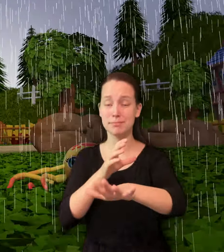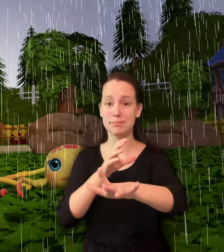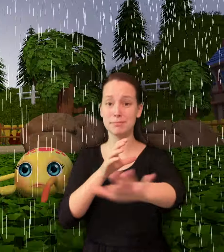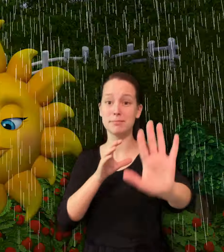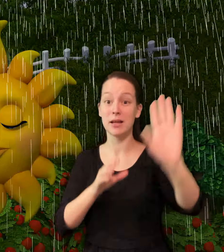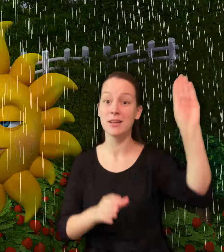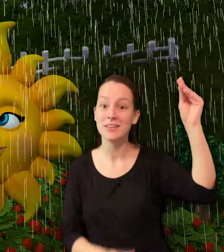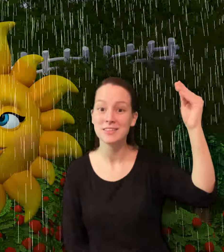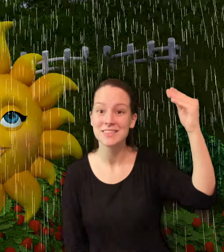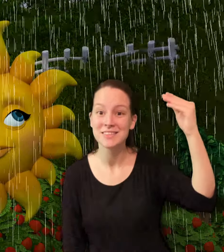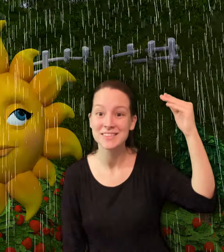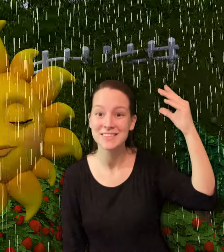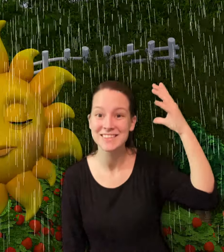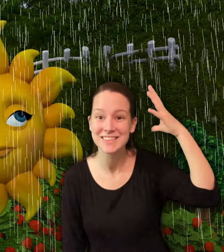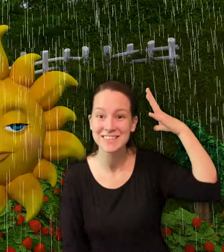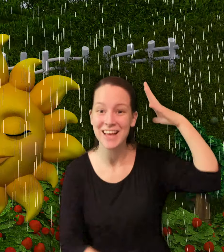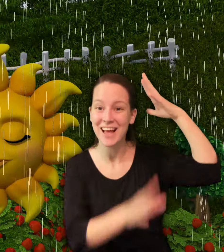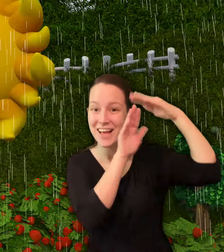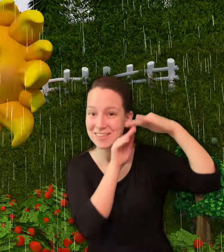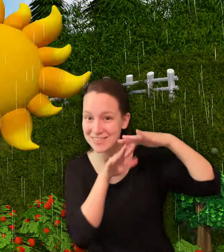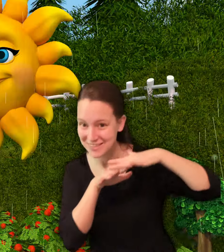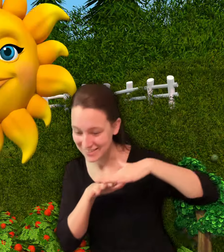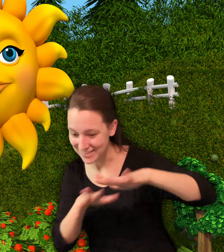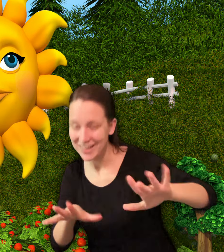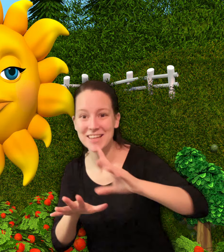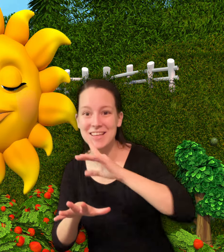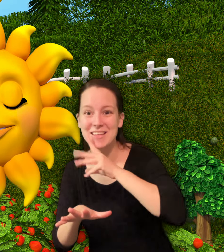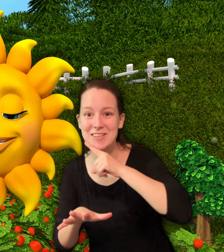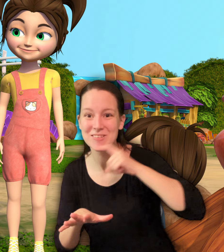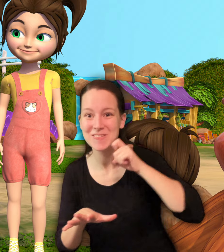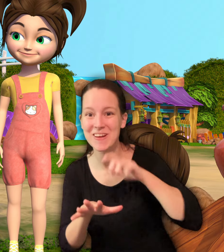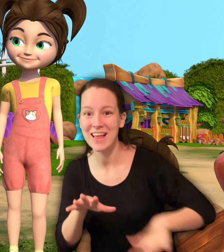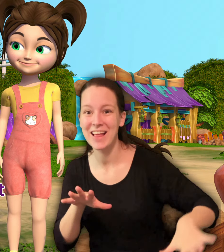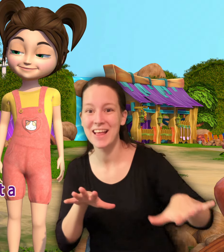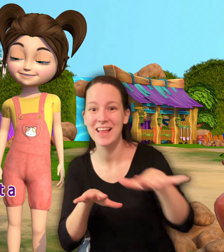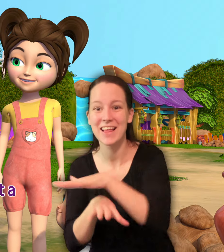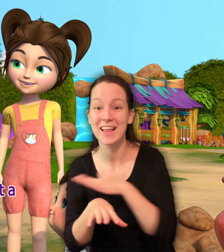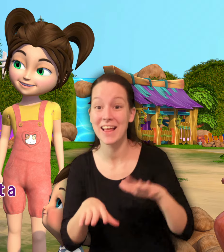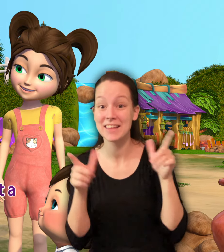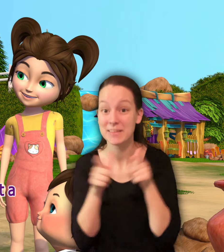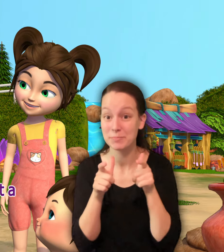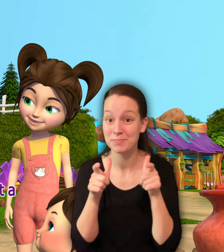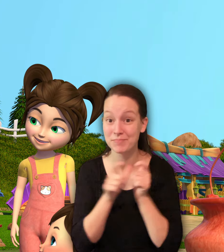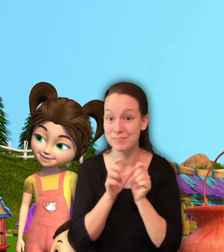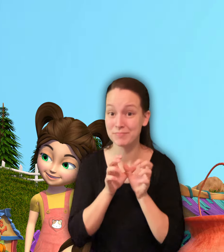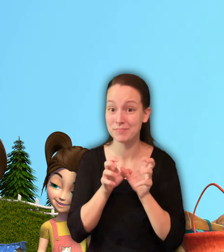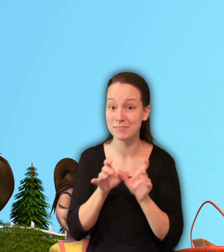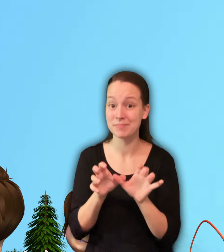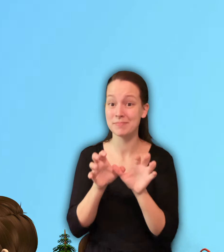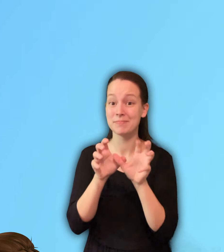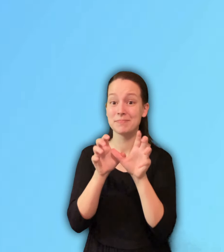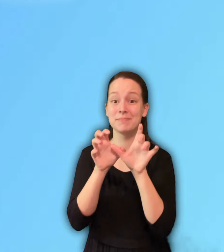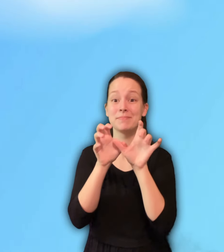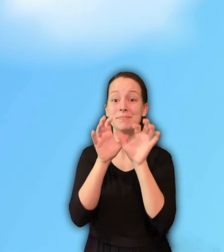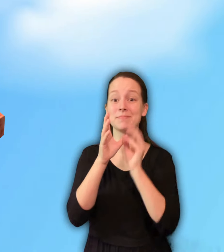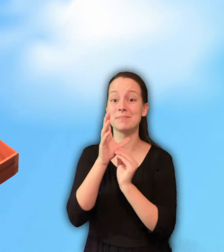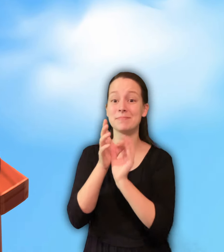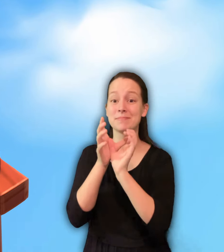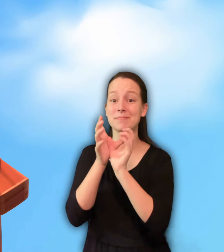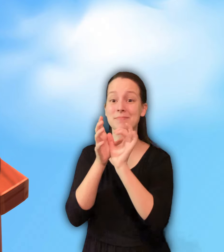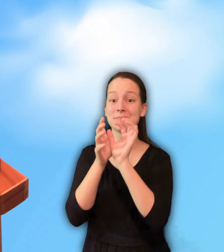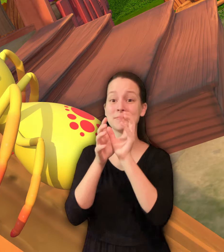たお様てんてん雨かきちびちゃんはまた登ってい